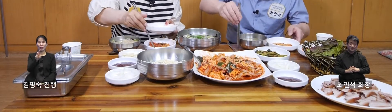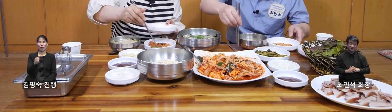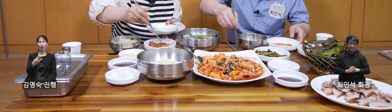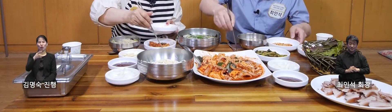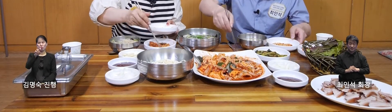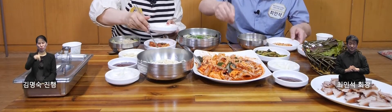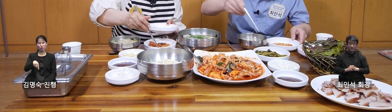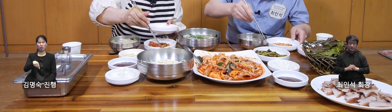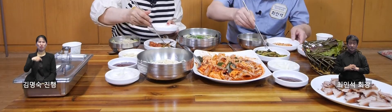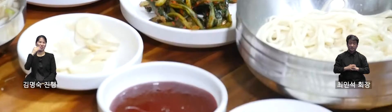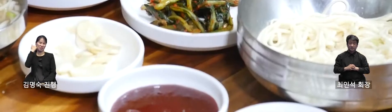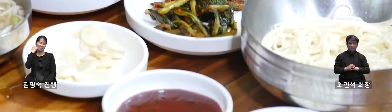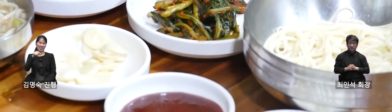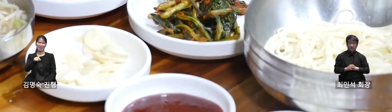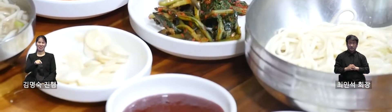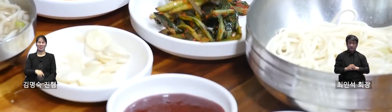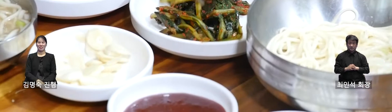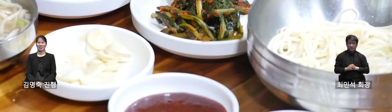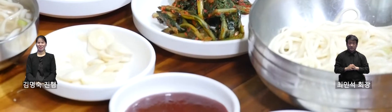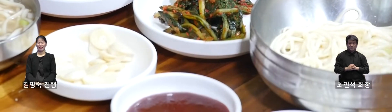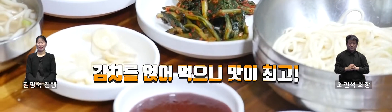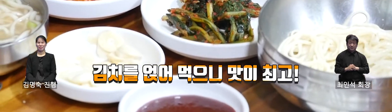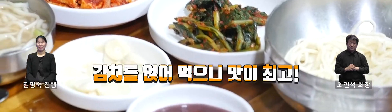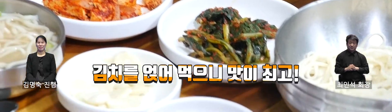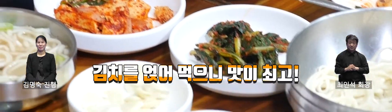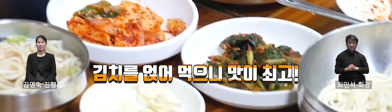이 김치. 오.